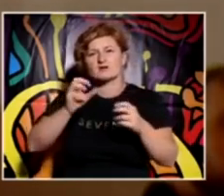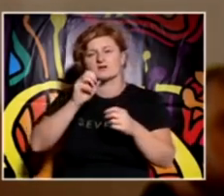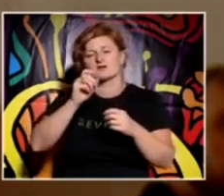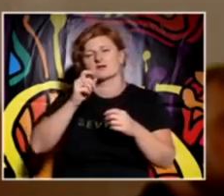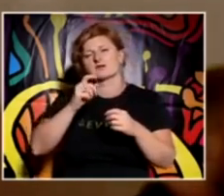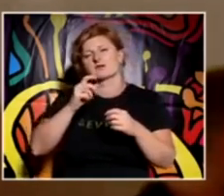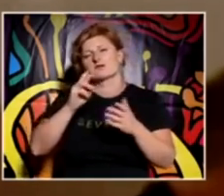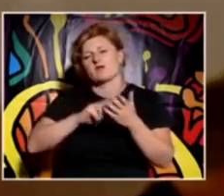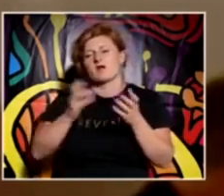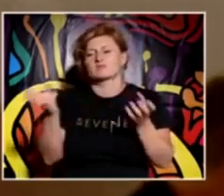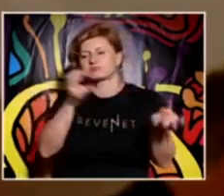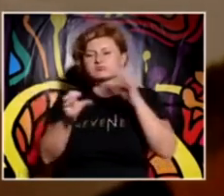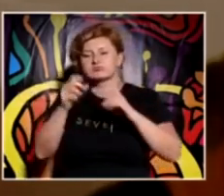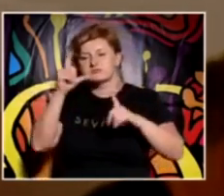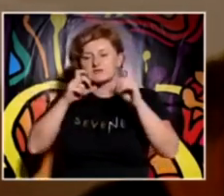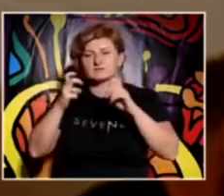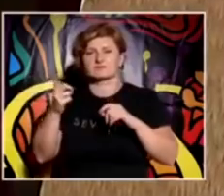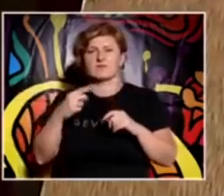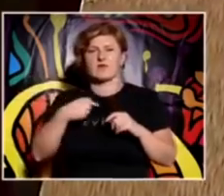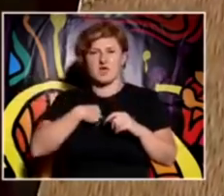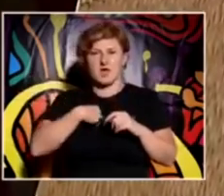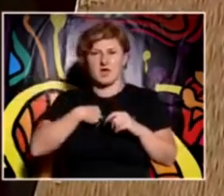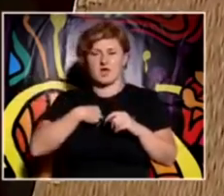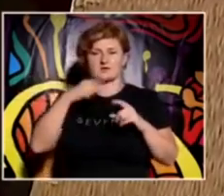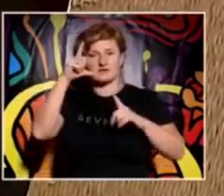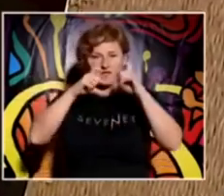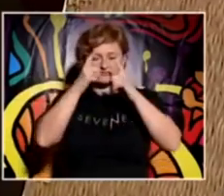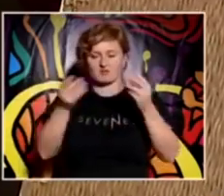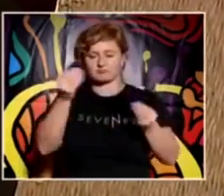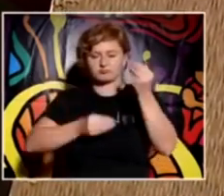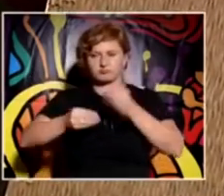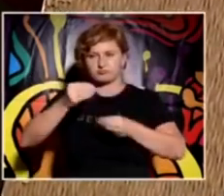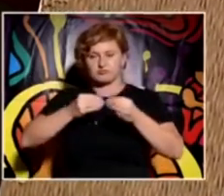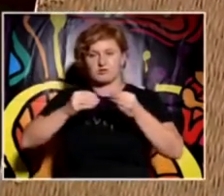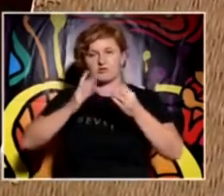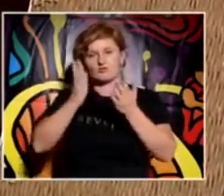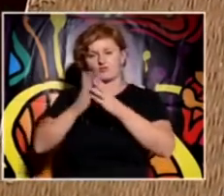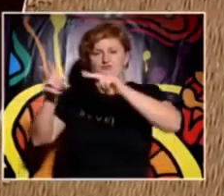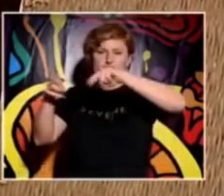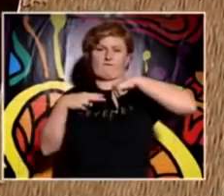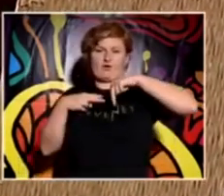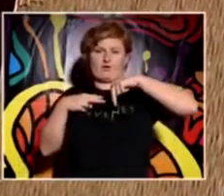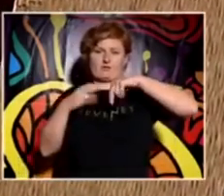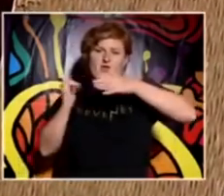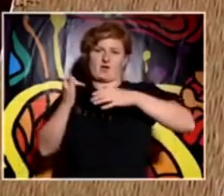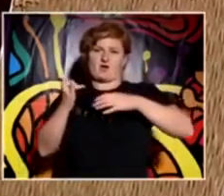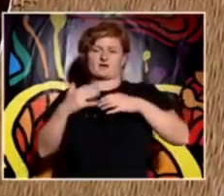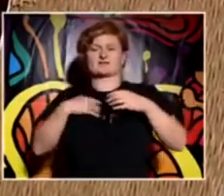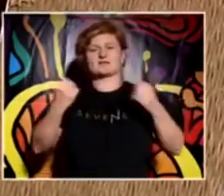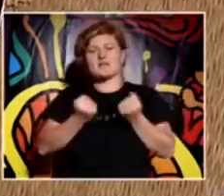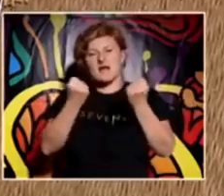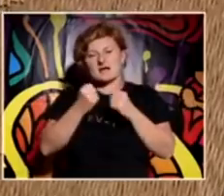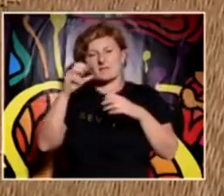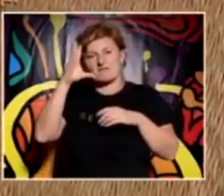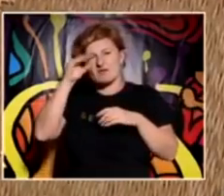dziennie. Ja tak na dobrą sprawę obrabiam zdjęcia dopiero często po tym, jak wracam. Chociaż staram się wygenerować